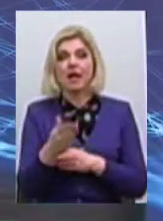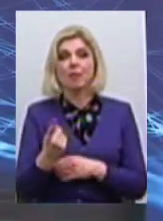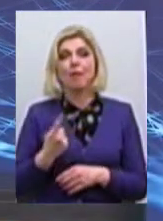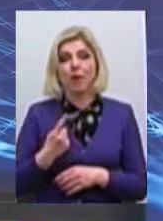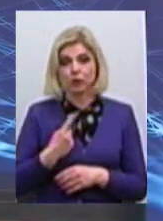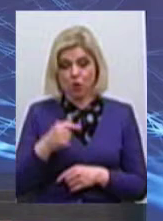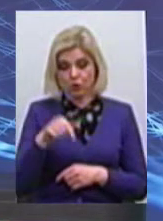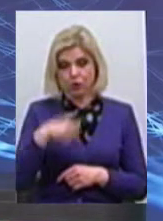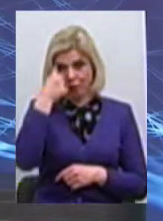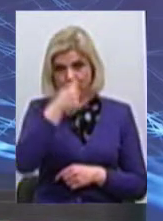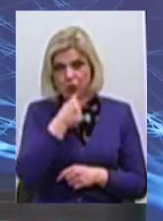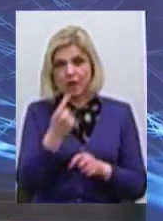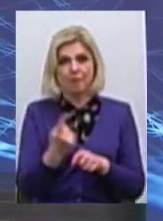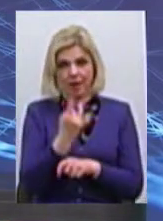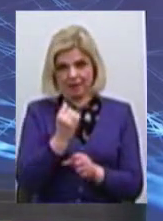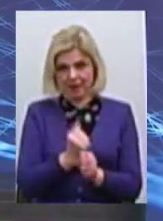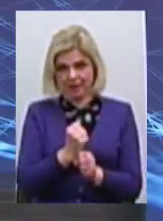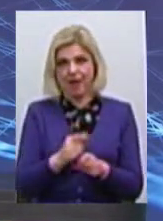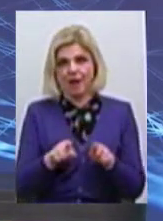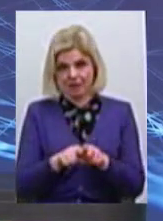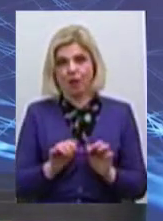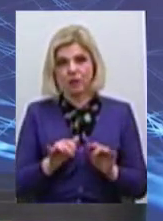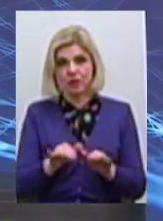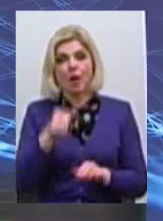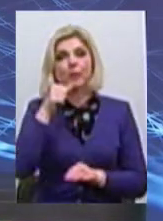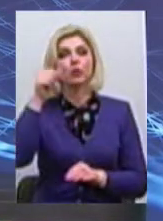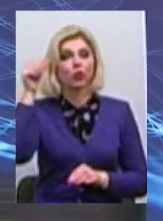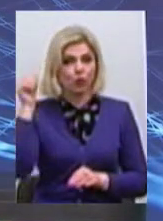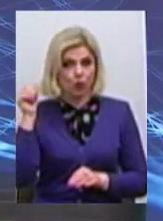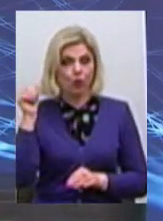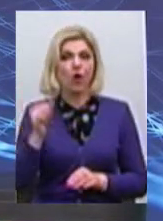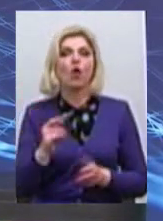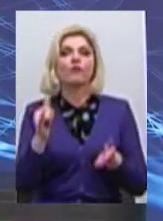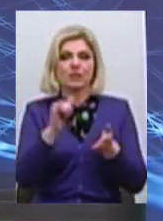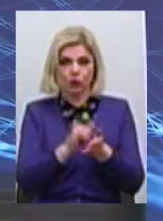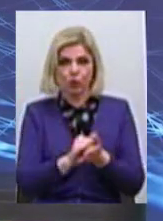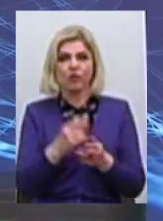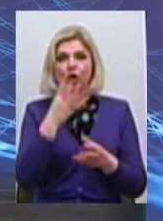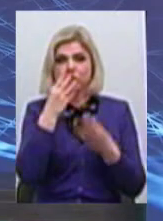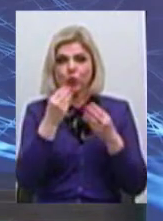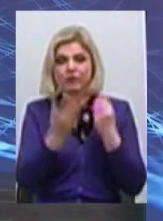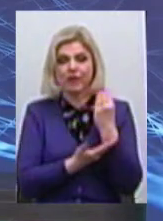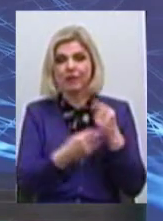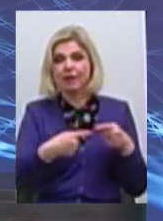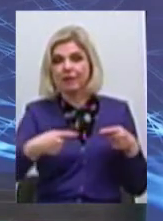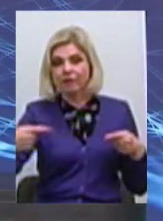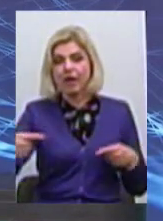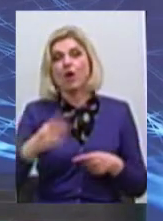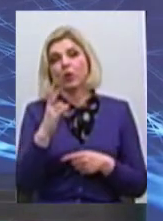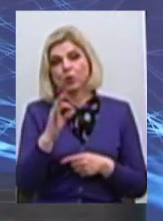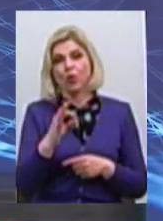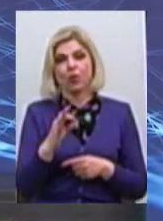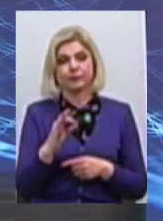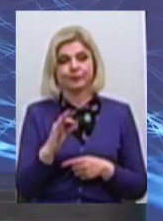році вперше робляться подібні заходи. Минулого року встановлювали штучні нерестовища, але їх в